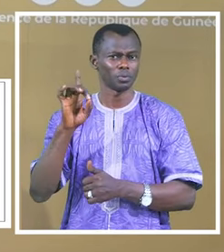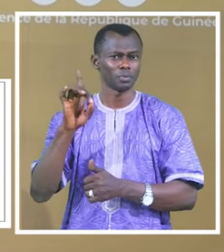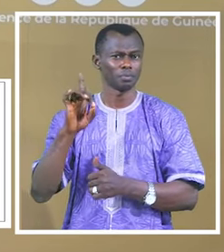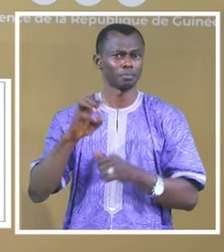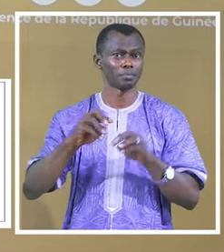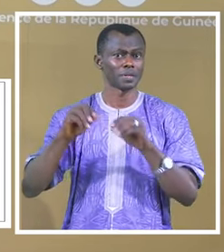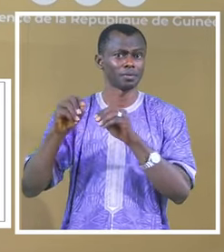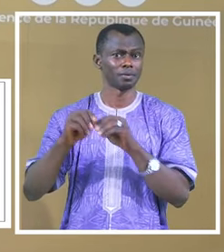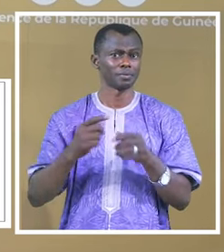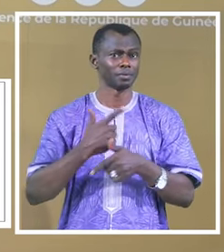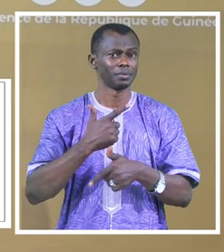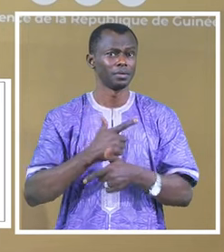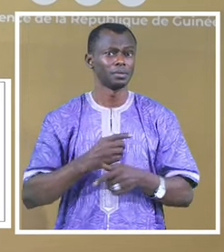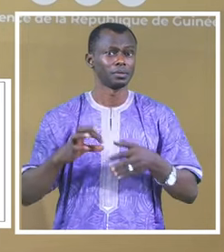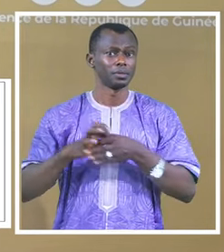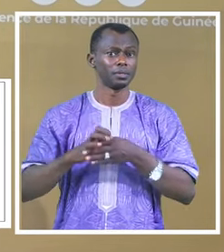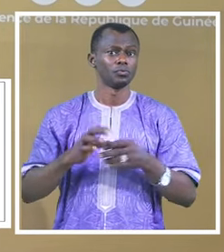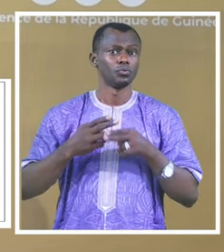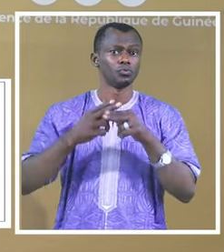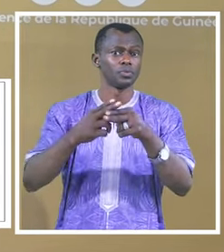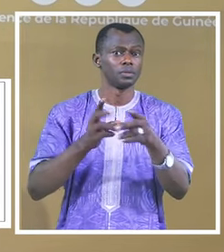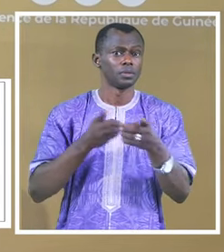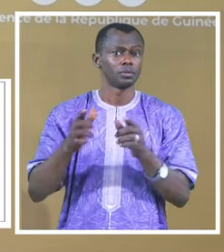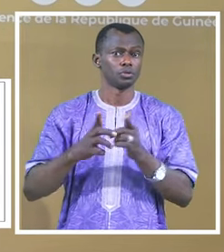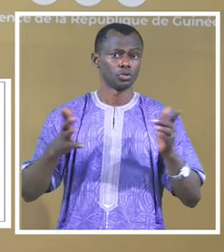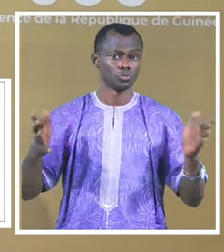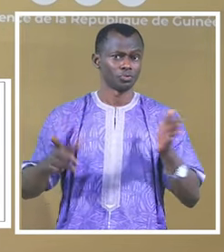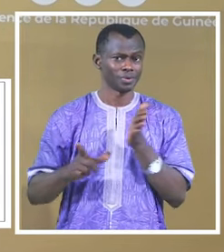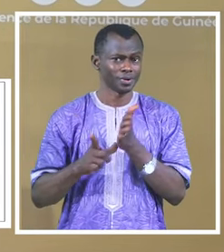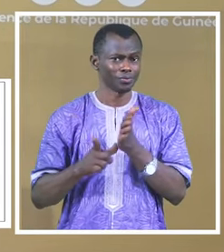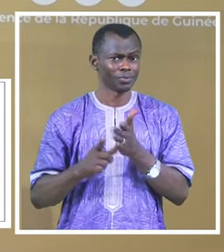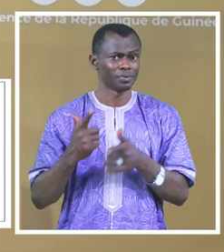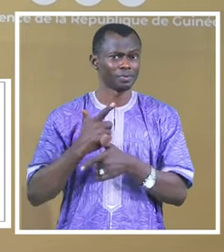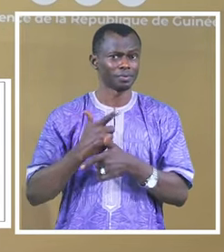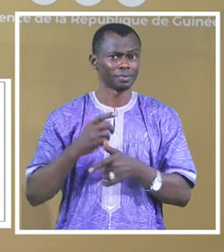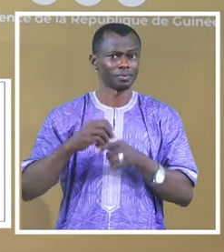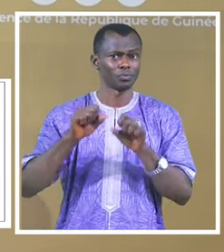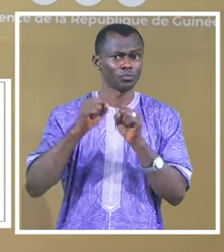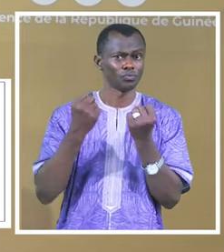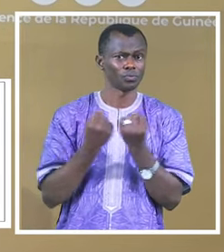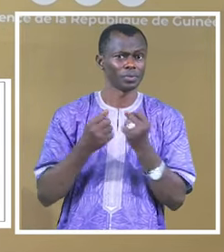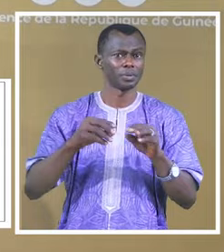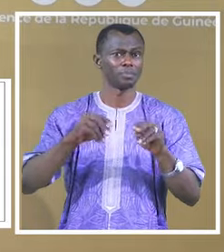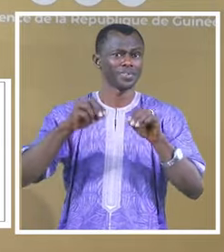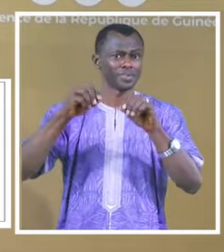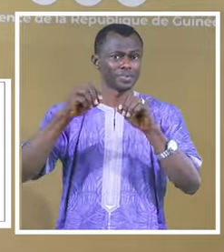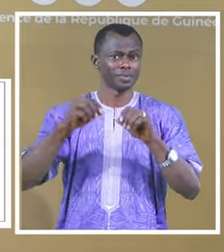directeurs généraux et adjoints guinéens dans les sociétés minières en exploitation avant la fin du premier